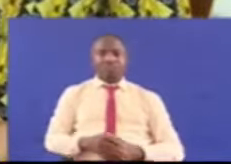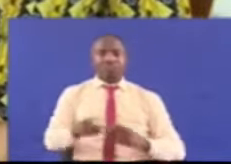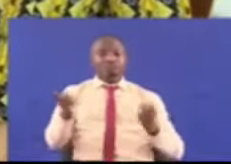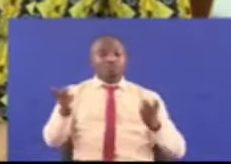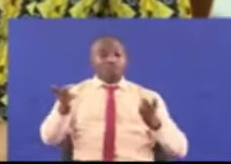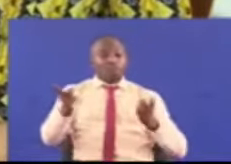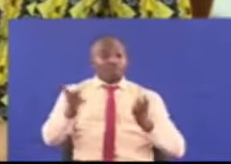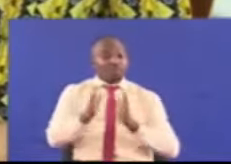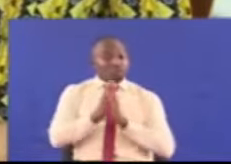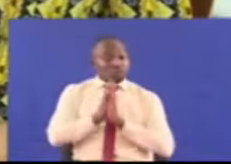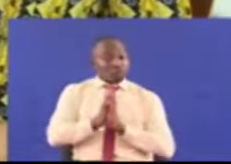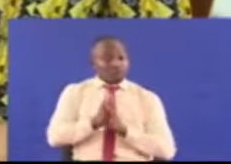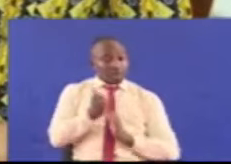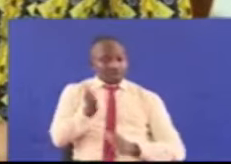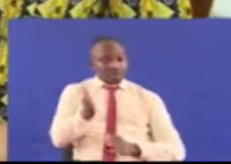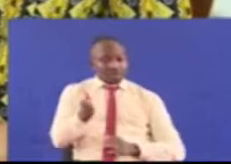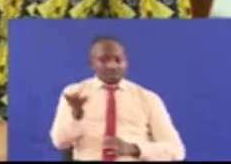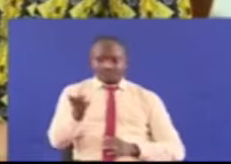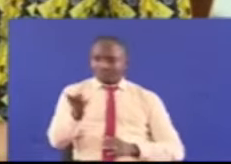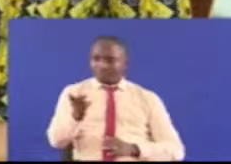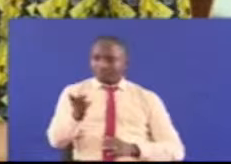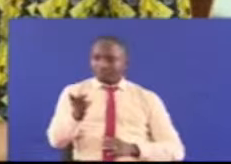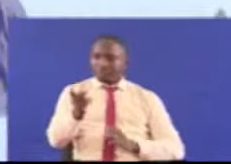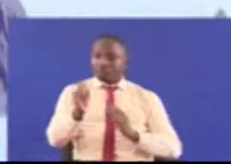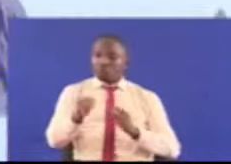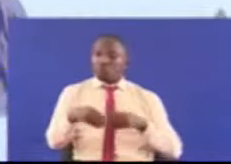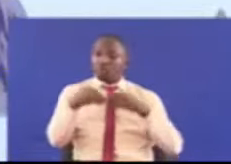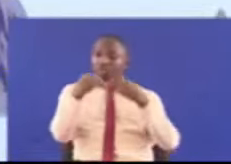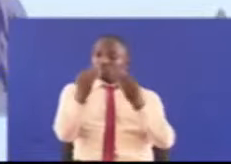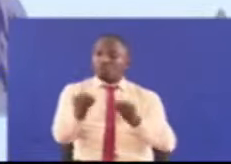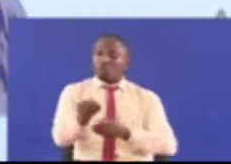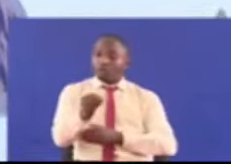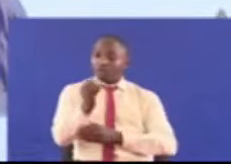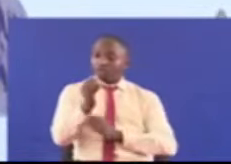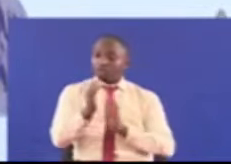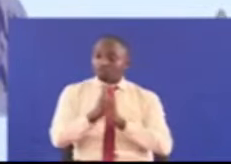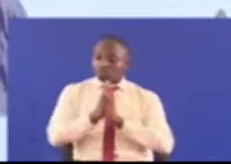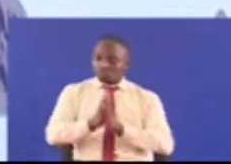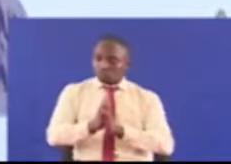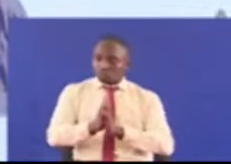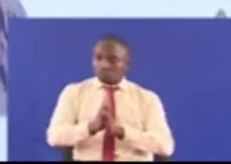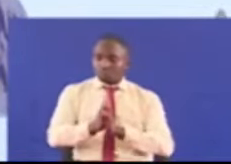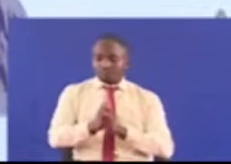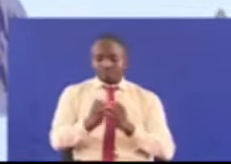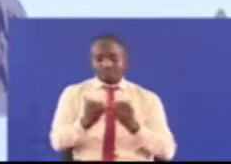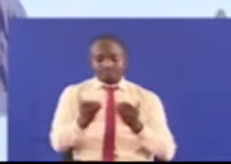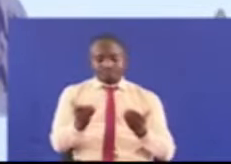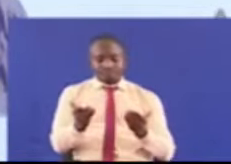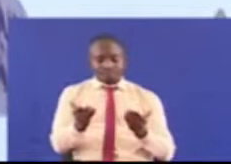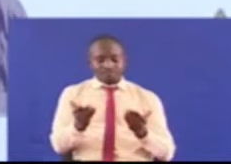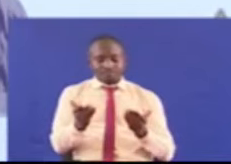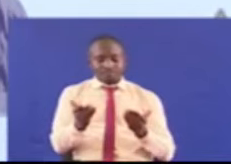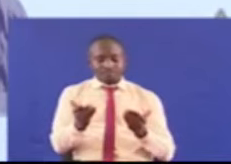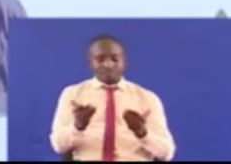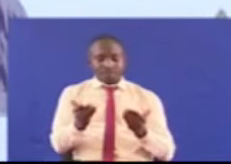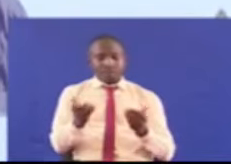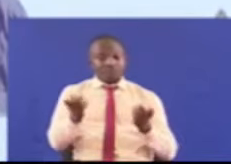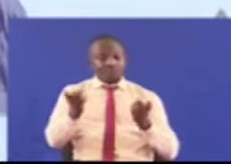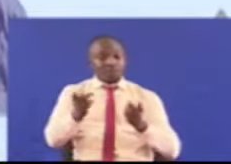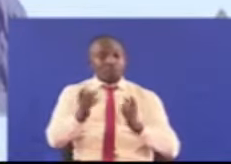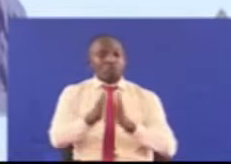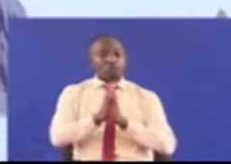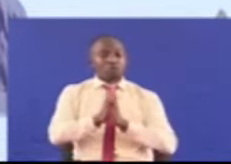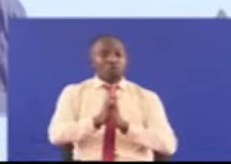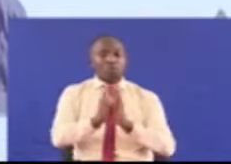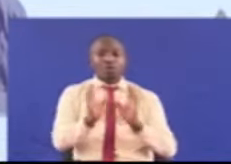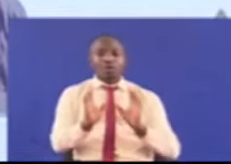Shukrani hizi ambazo pia zinakuja kwako, kwa kweli uongozi wa serikali unaishukuru kamati